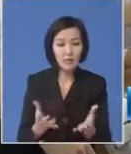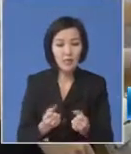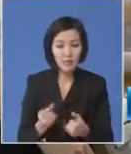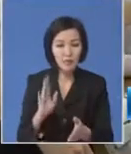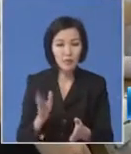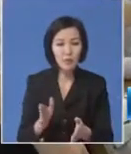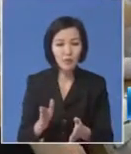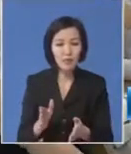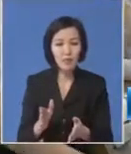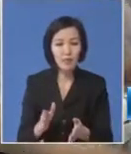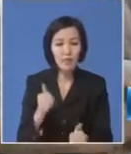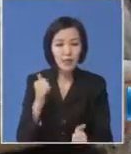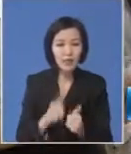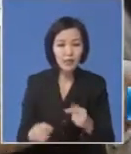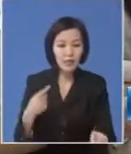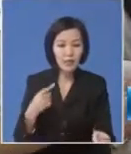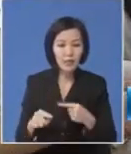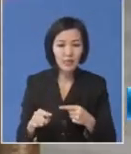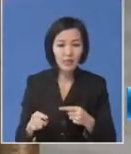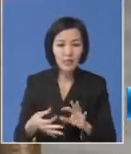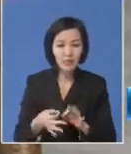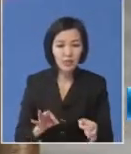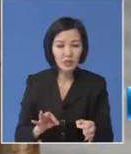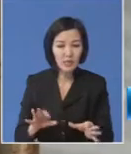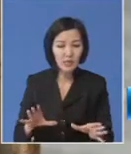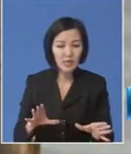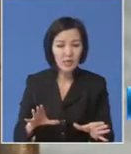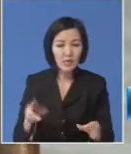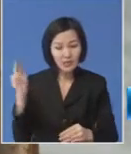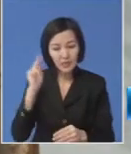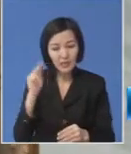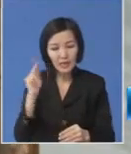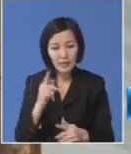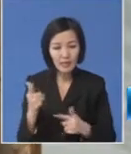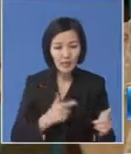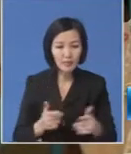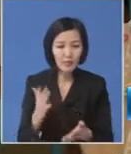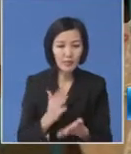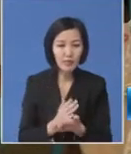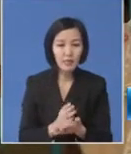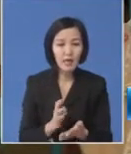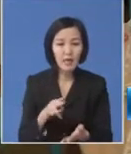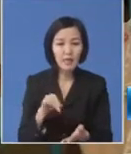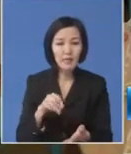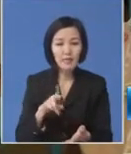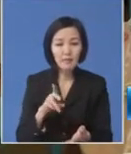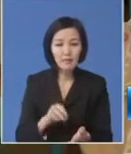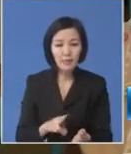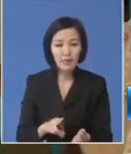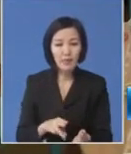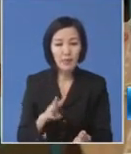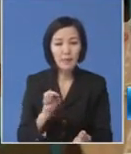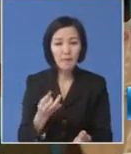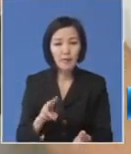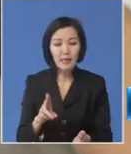бұл бәсекеге әр шәкірт ерекше дайындалады, жүлделі орыннан көрінуге ұмтылады. Әділбек Оралбек те үлкен үмітпен келді. Мәлкеев